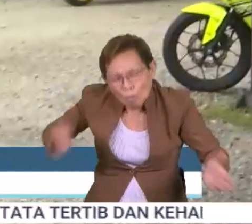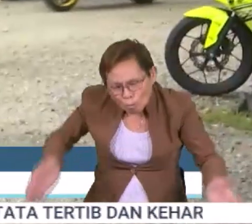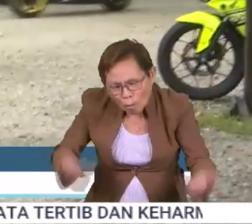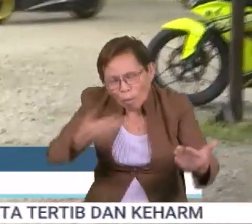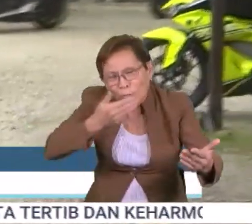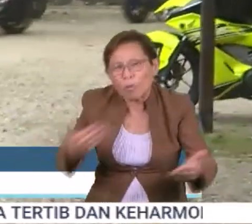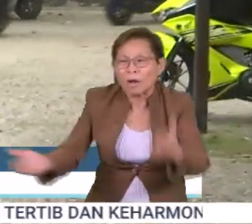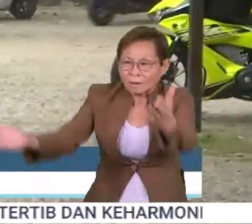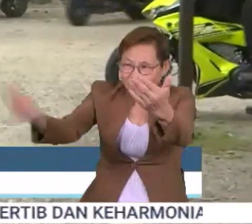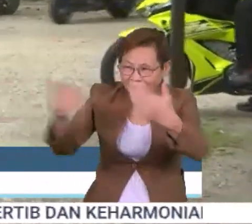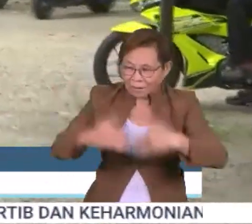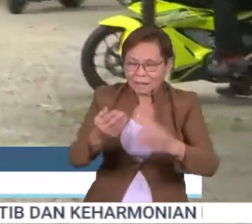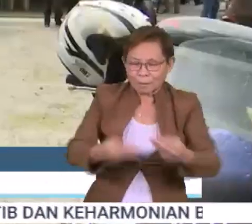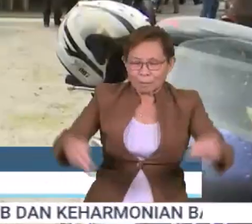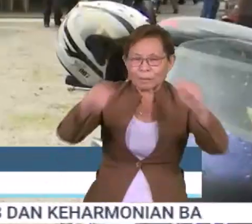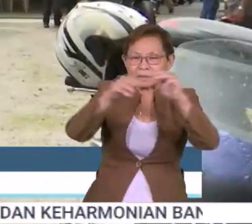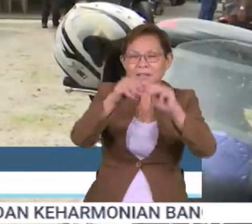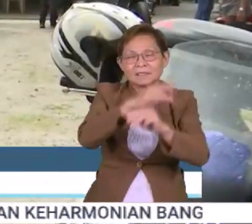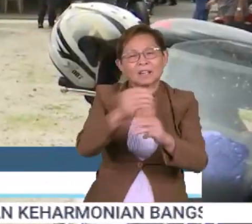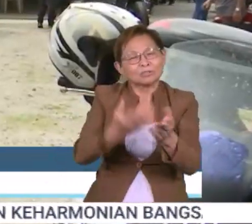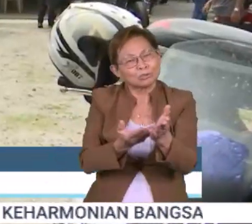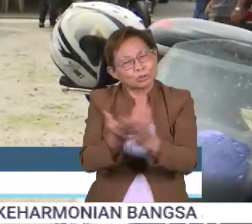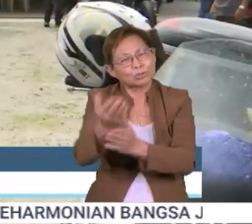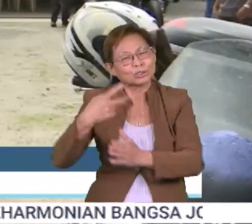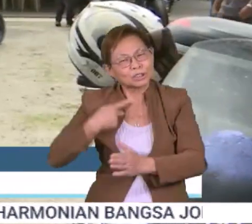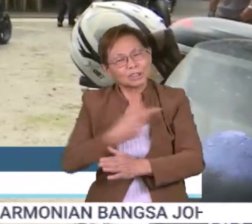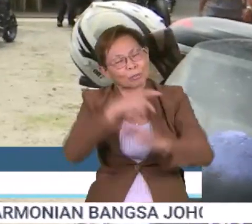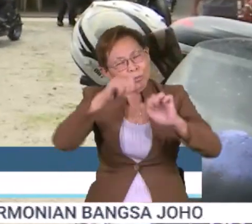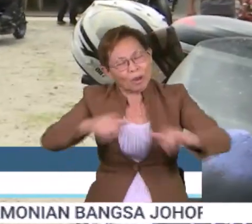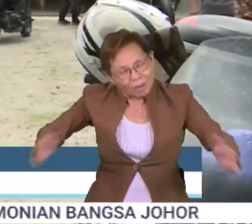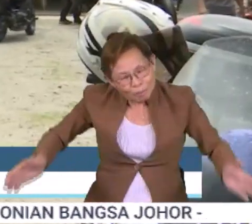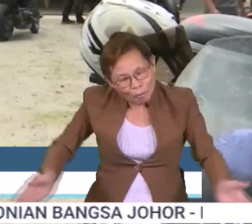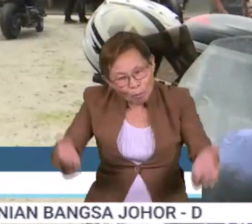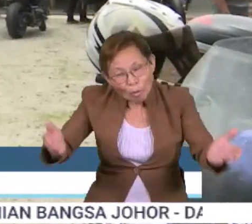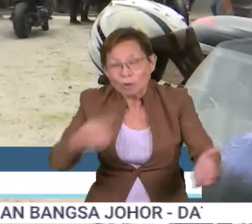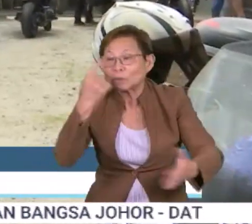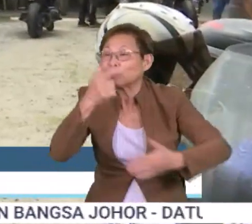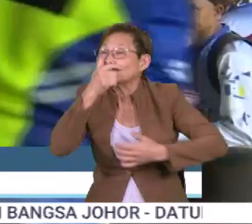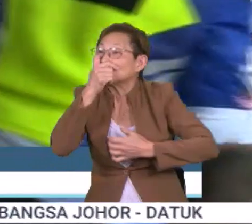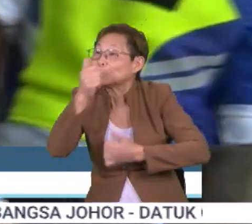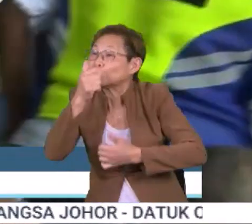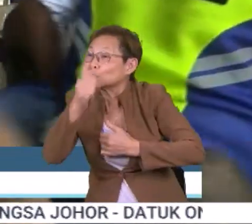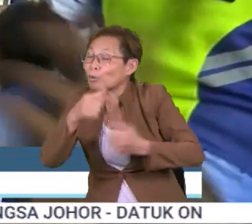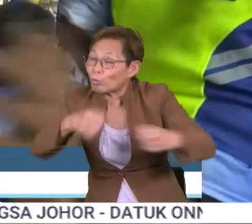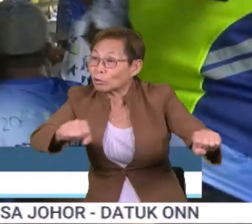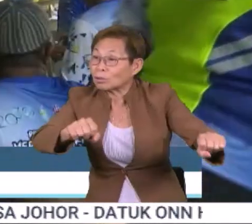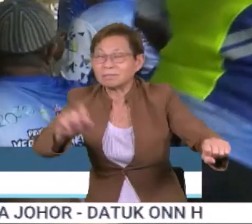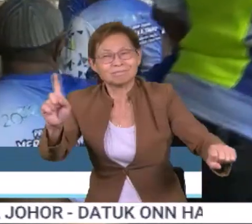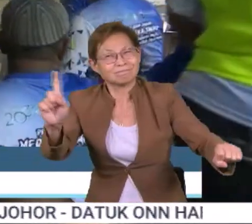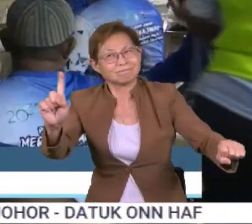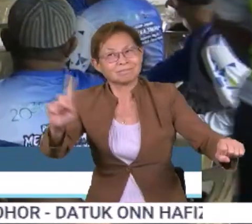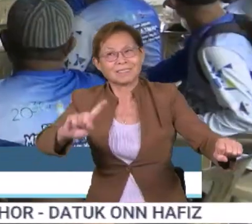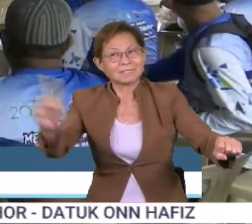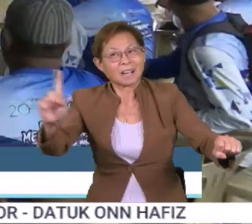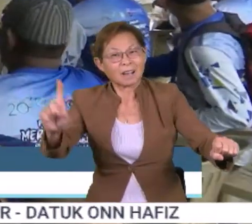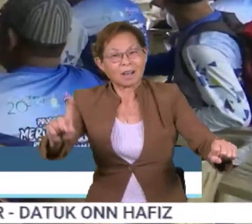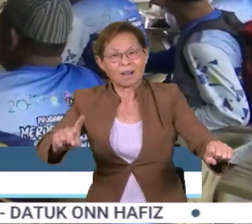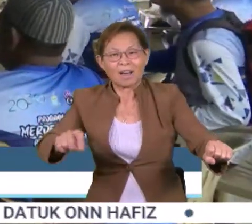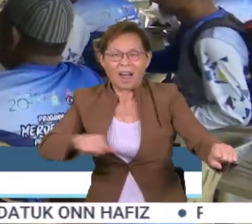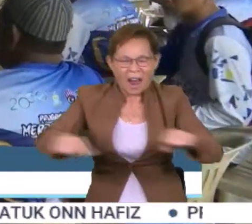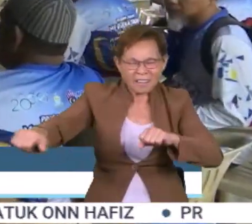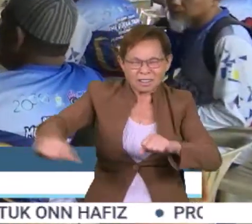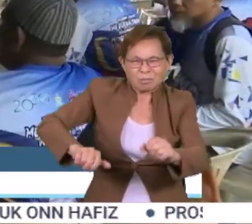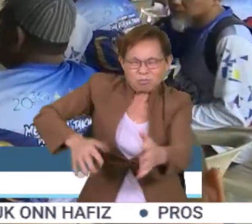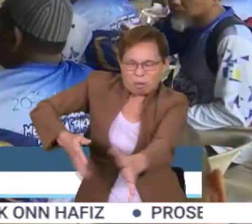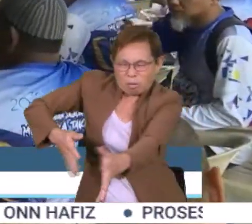untuk datang ke masjid, dan secara tak langsung kita boleh galakkan orang yang mana minat motor supaya tidak pergi melakukan